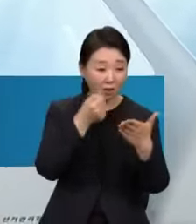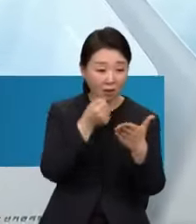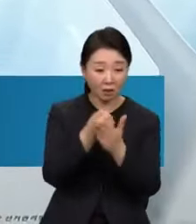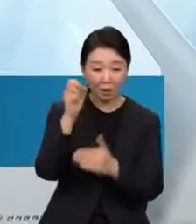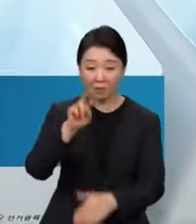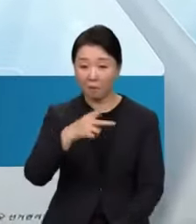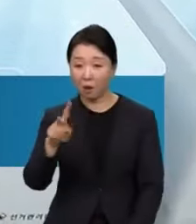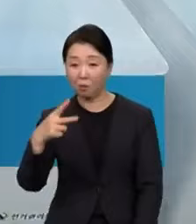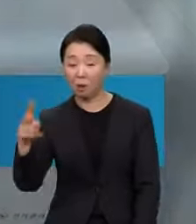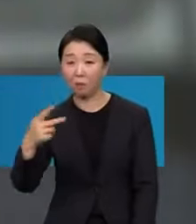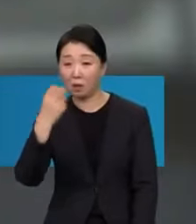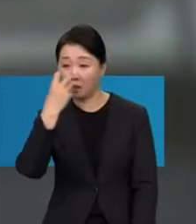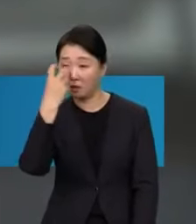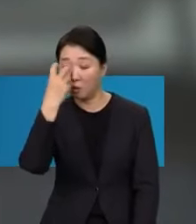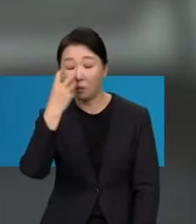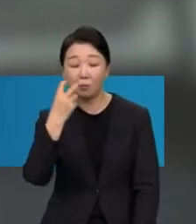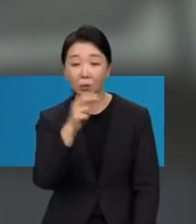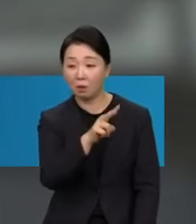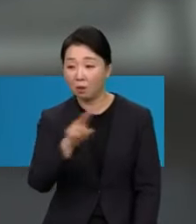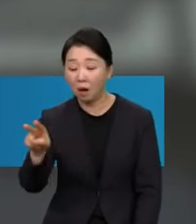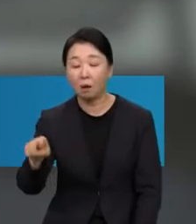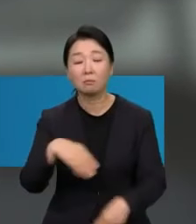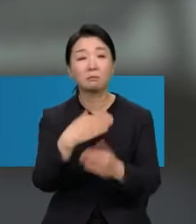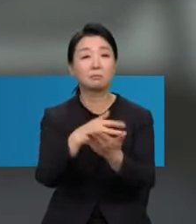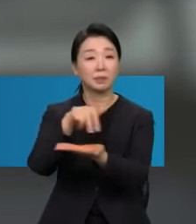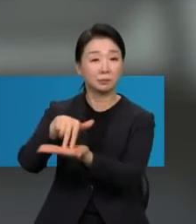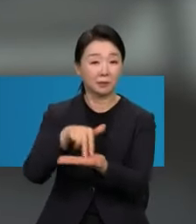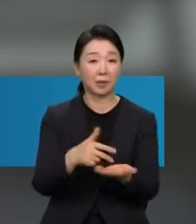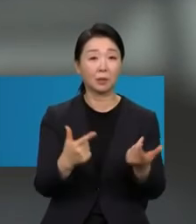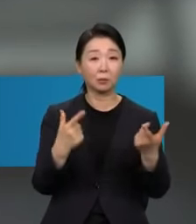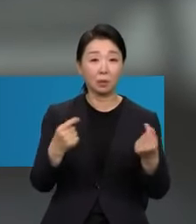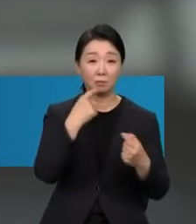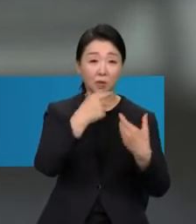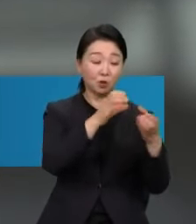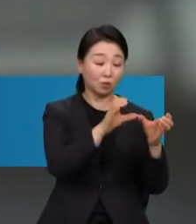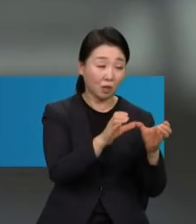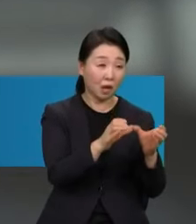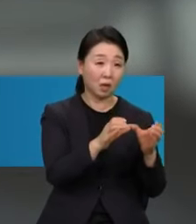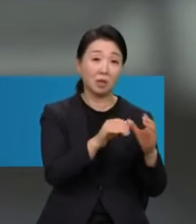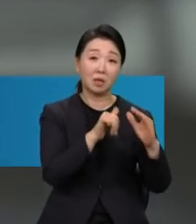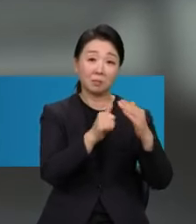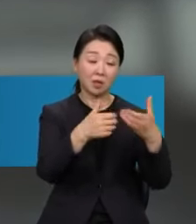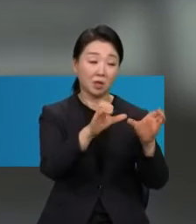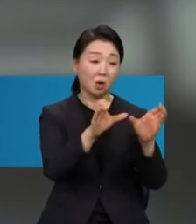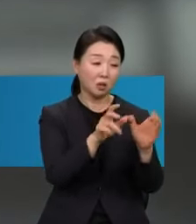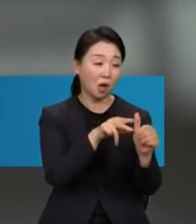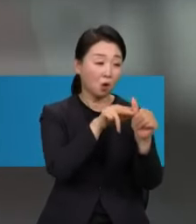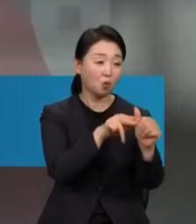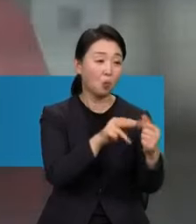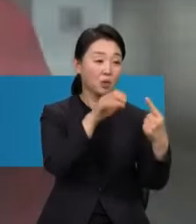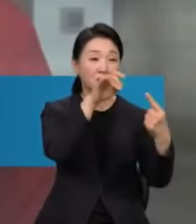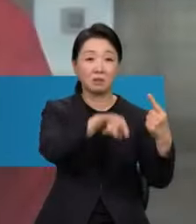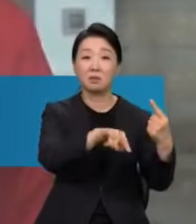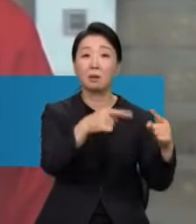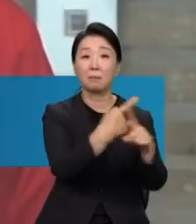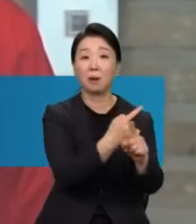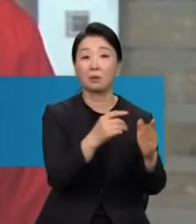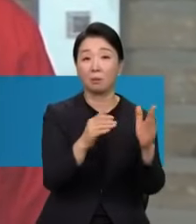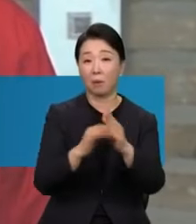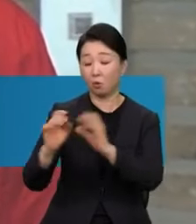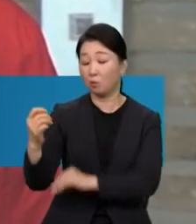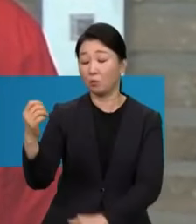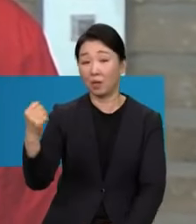또 재검토되는 일이 여야 모두에서 벌어졌습니다. 민주당에선 비례정당의 후보 1순위가 바뀌게 됐고